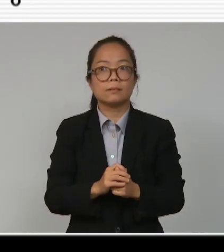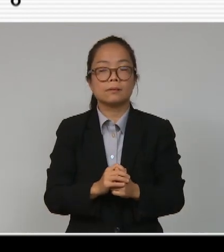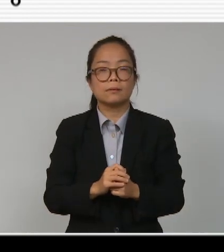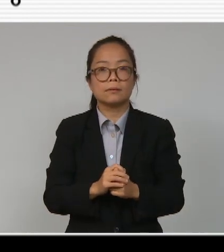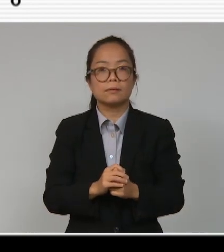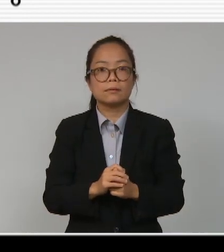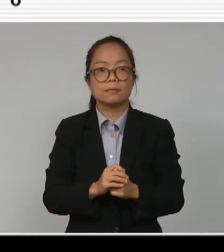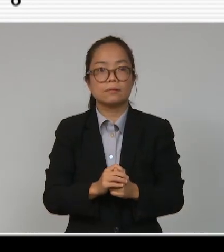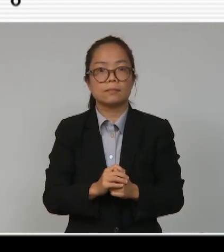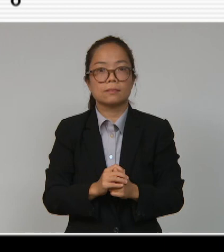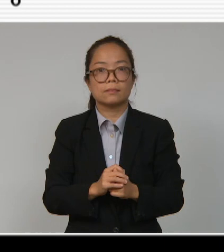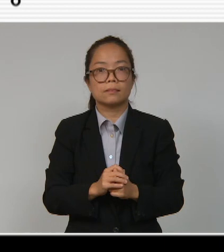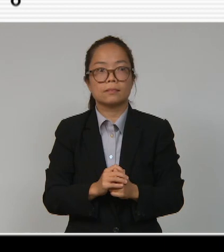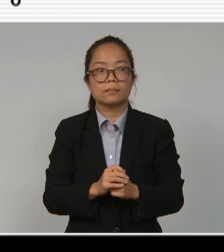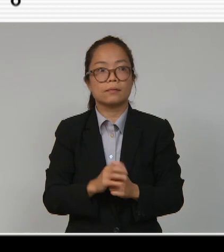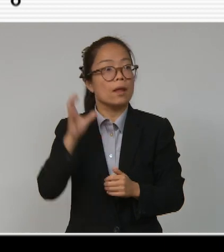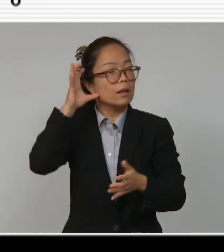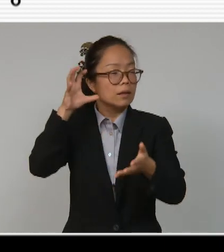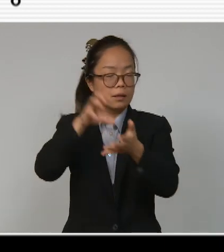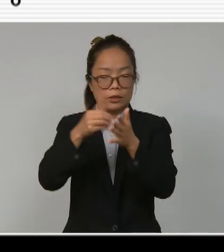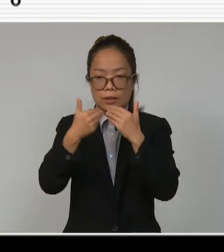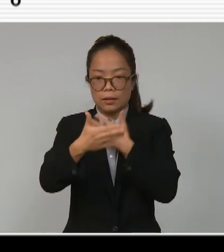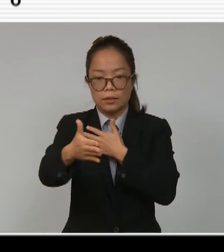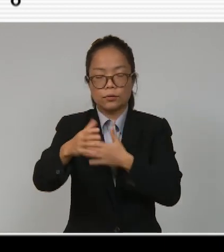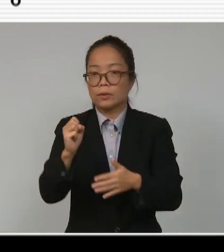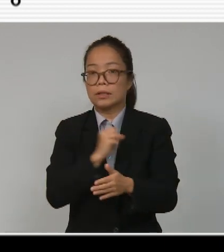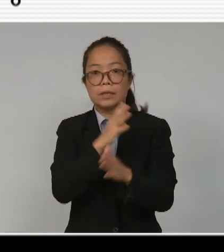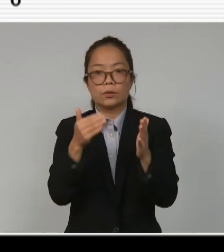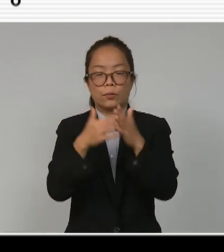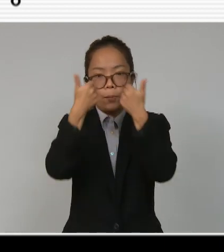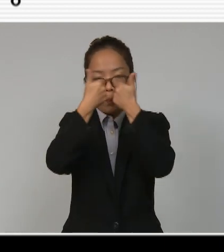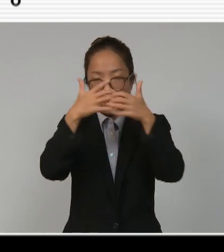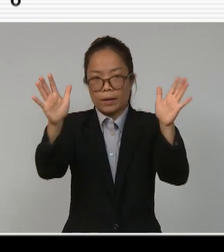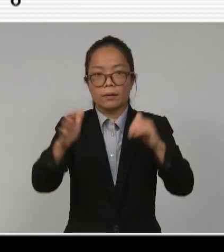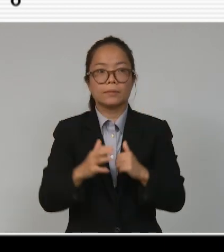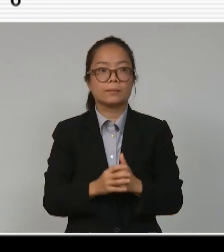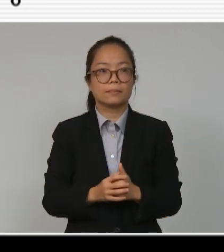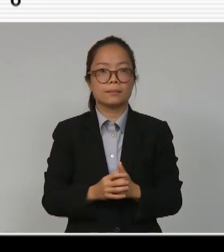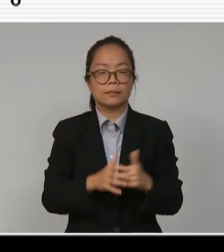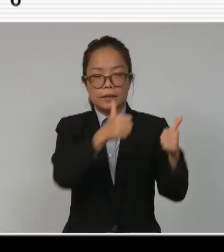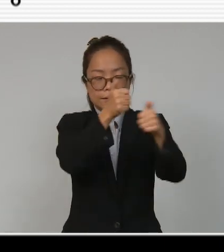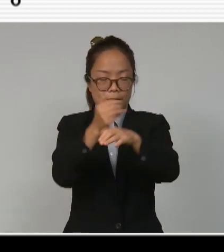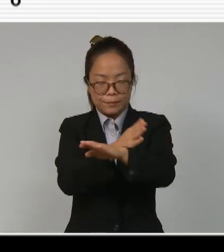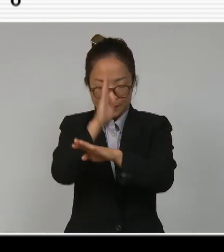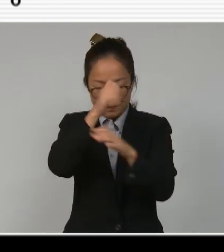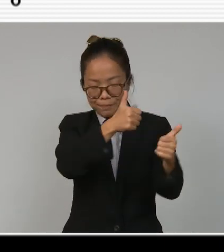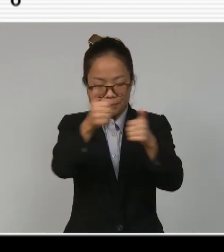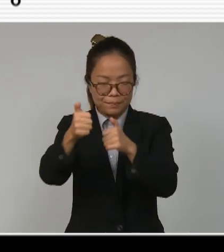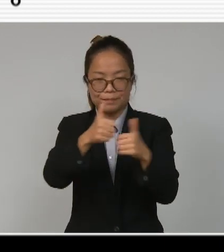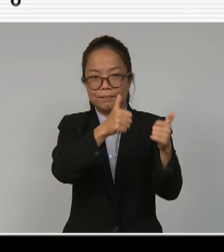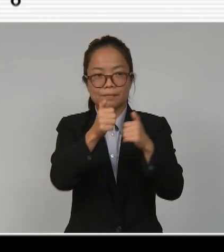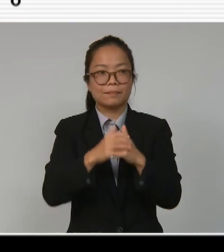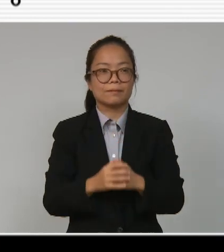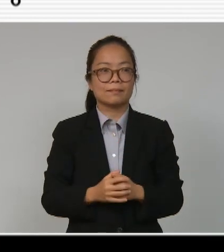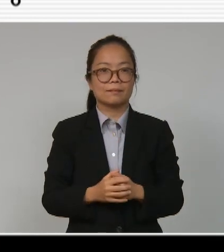好， 听证程序终结，散会。 好，谢谢大家，谢谢。